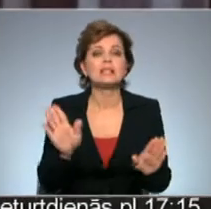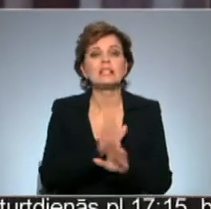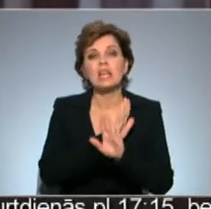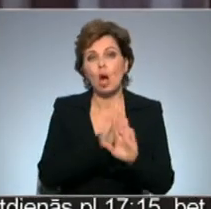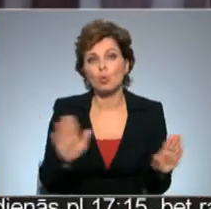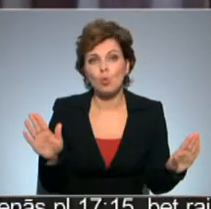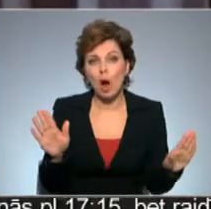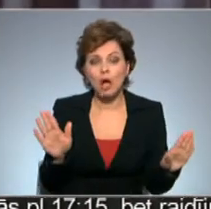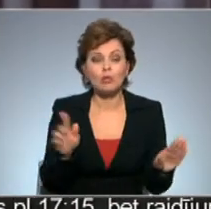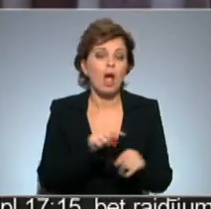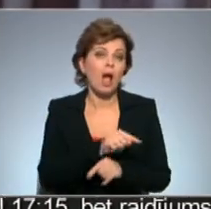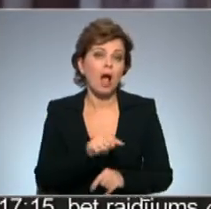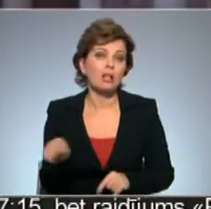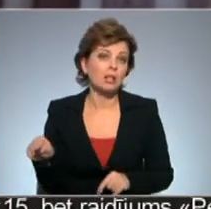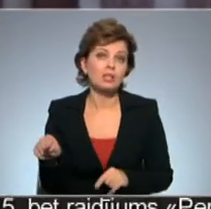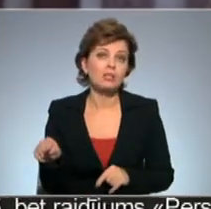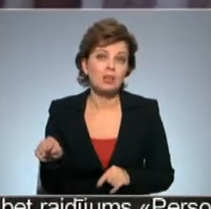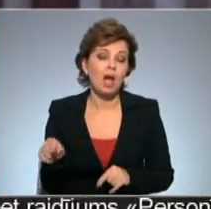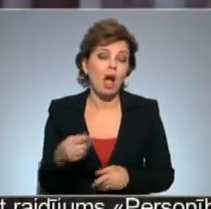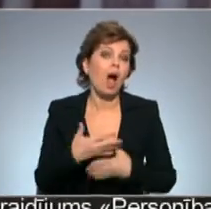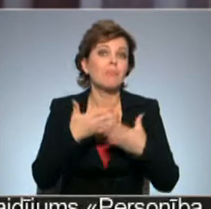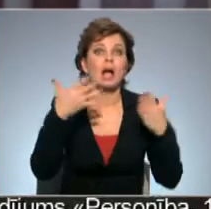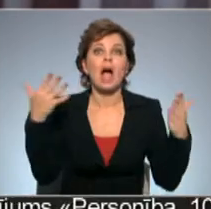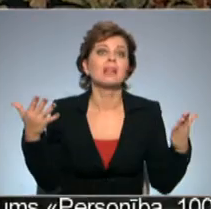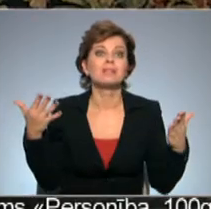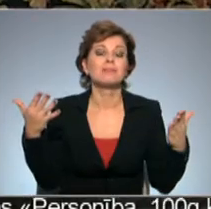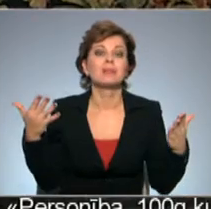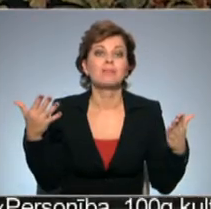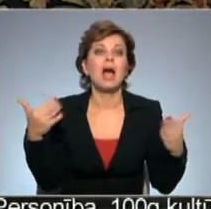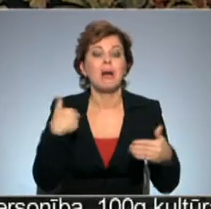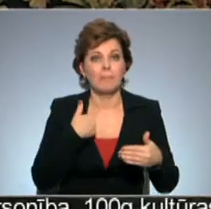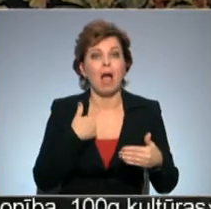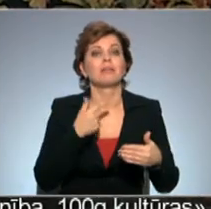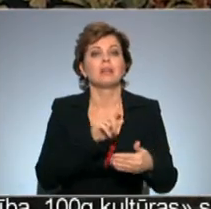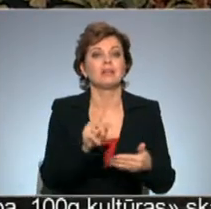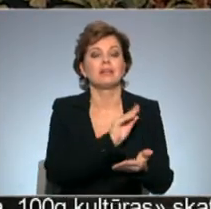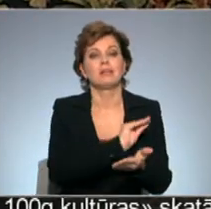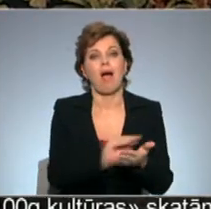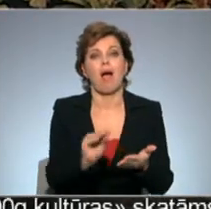operdziedātājus. Un līdz ar to man zina, apgaismība nāca, ka man jāraksta par